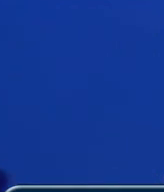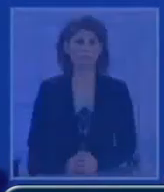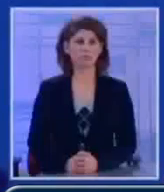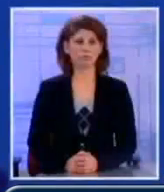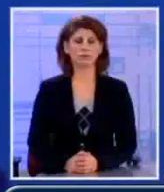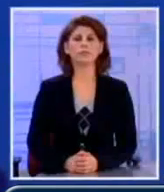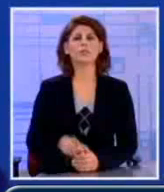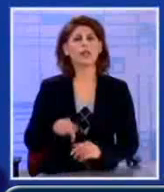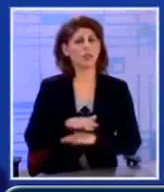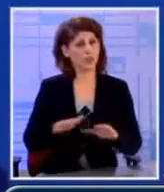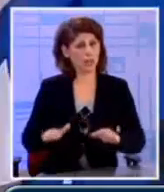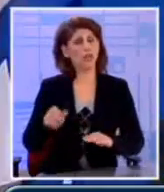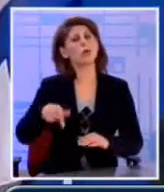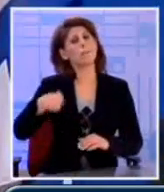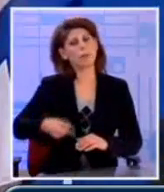διευκρινήσεις.